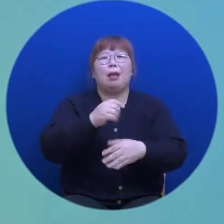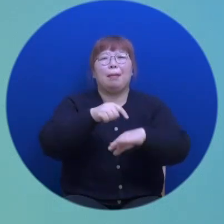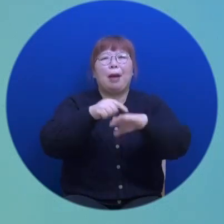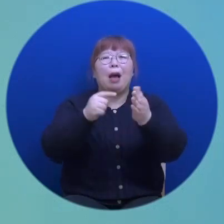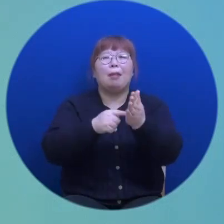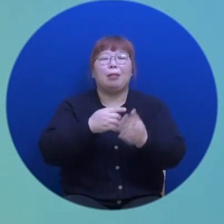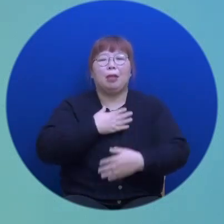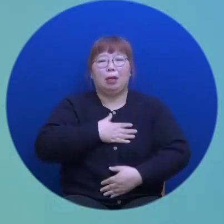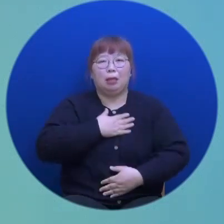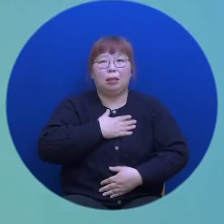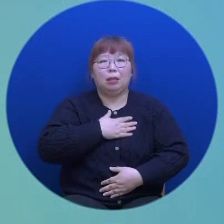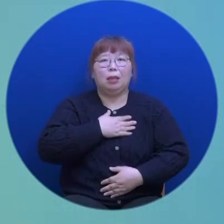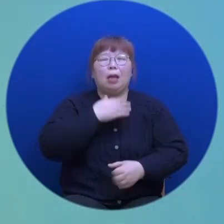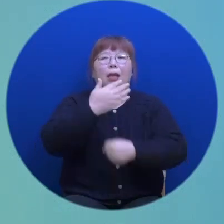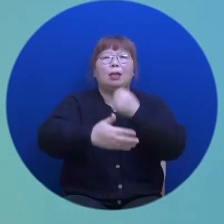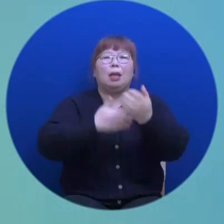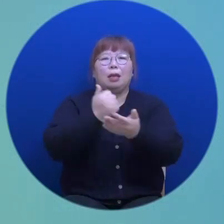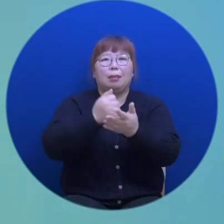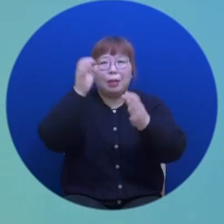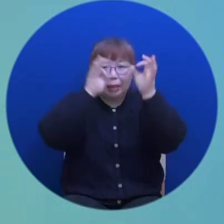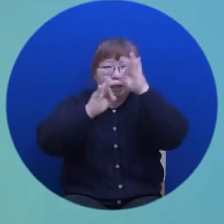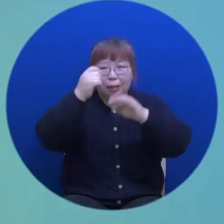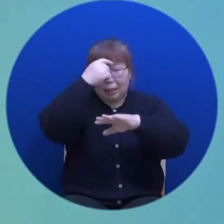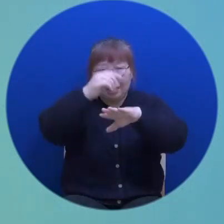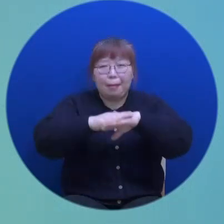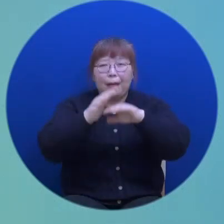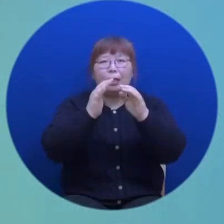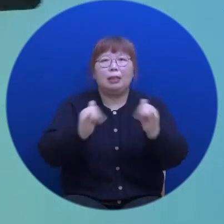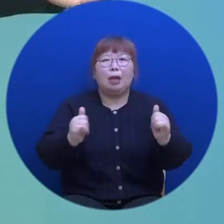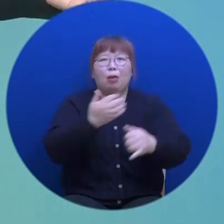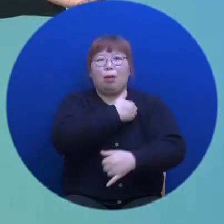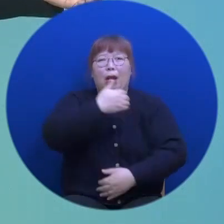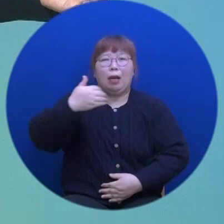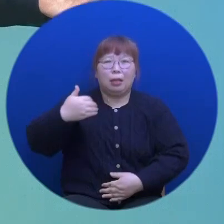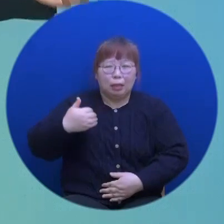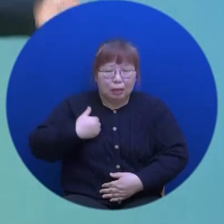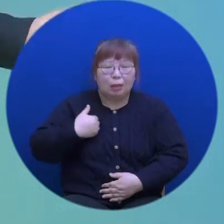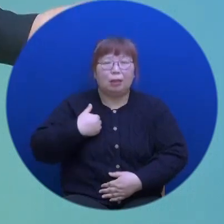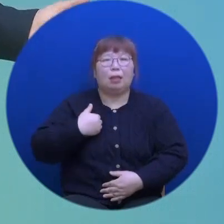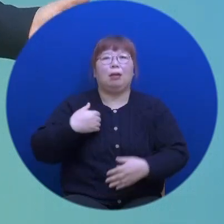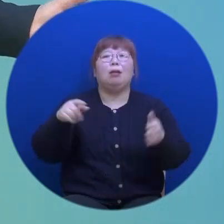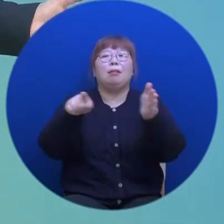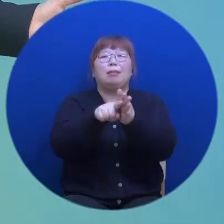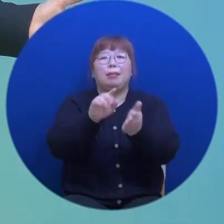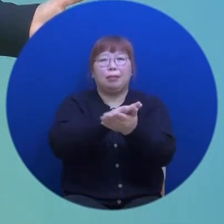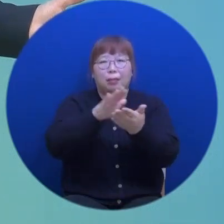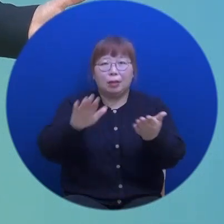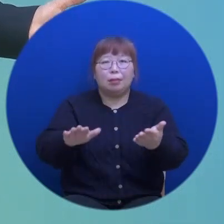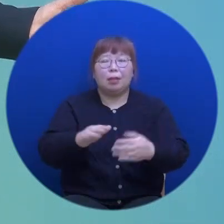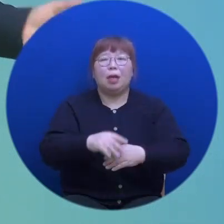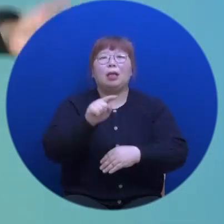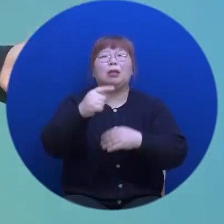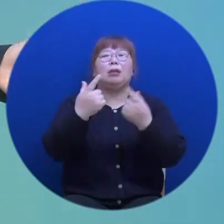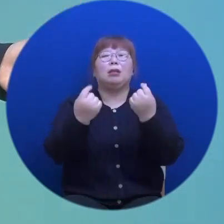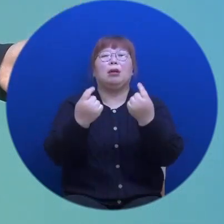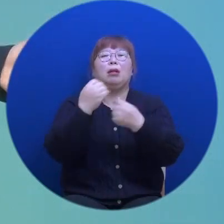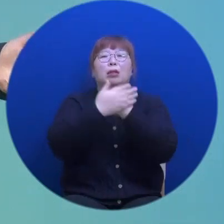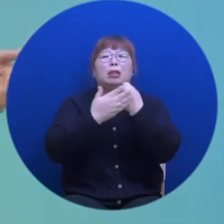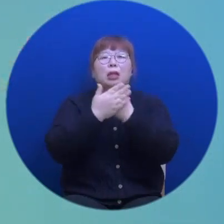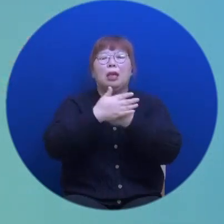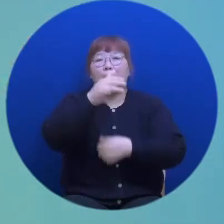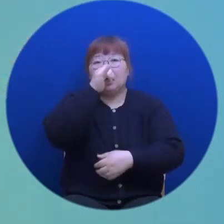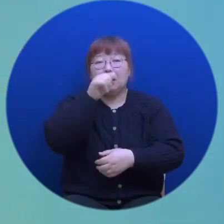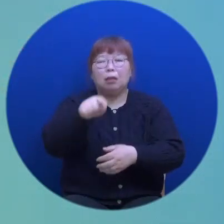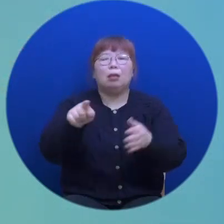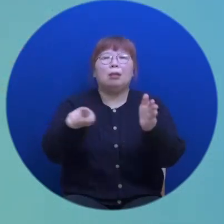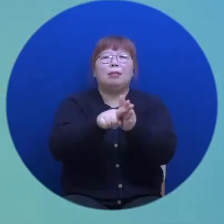아는, 하나님이 찾으시는 예배자로 가득해질 줄로 믿습니다. 그런 은혜가 있을 줄로 믿어요.